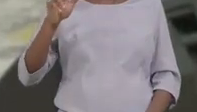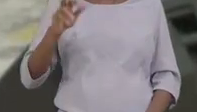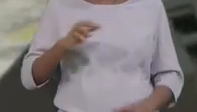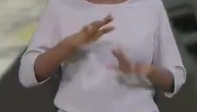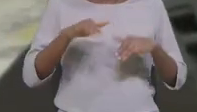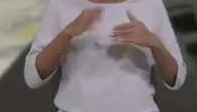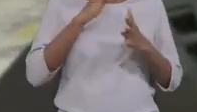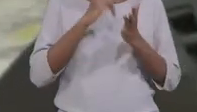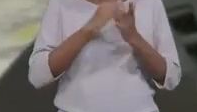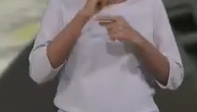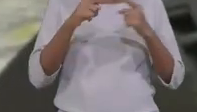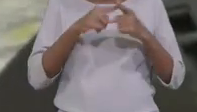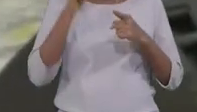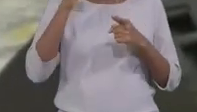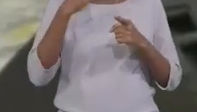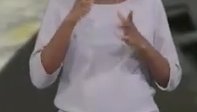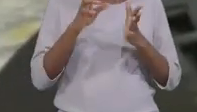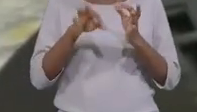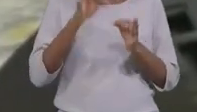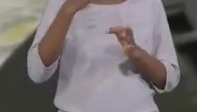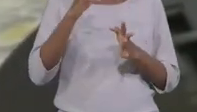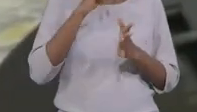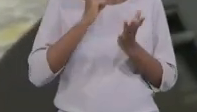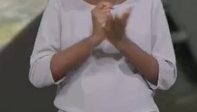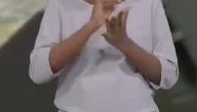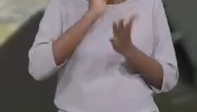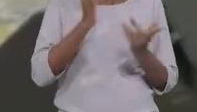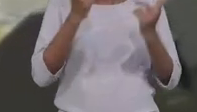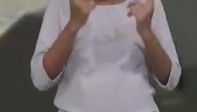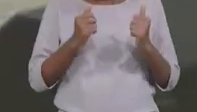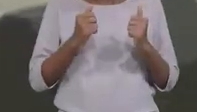13. Quand le consolateur sera venu,